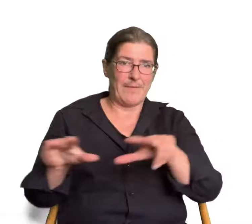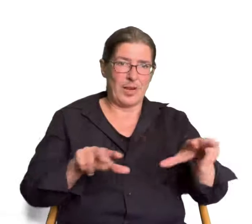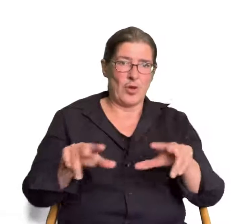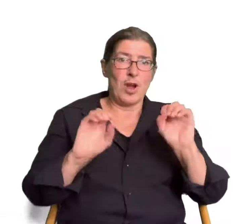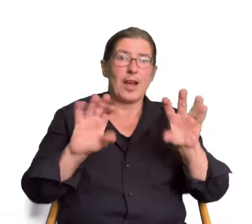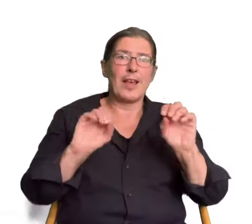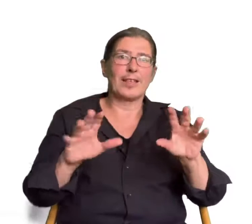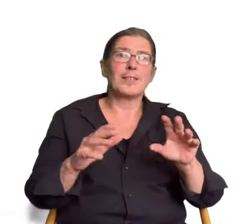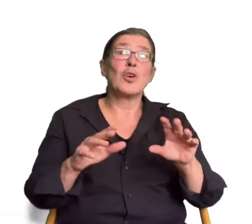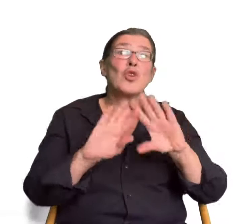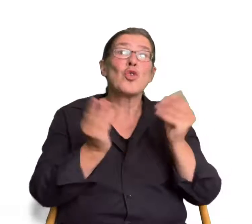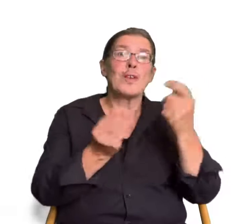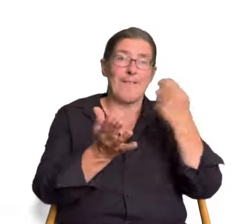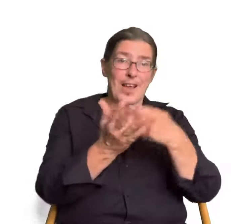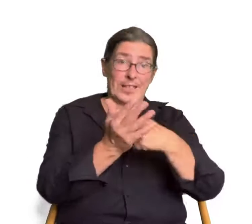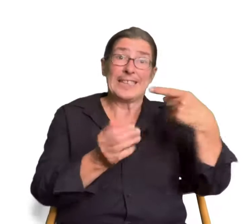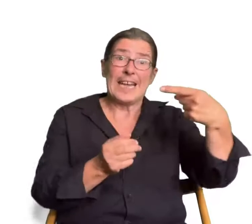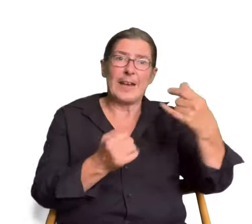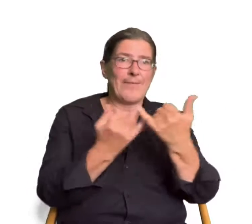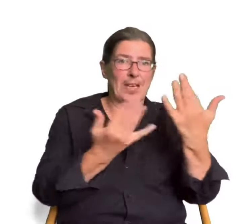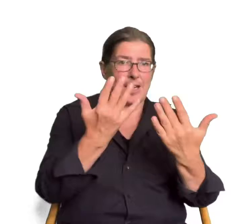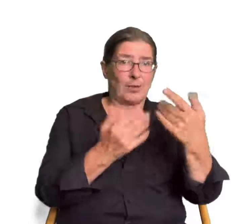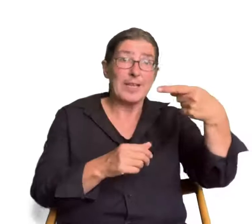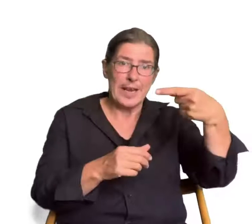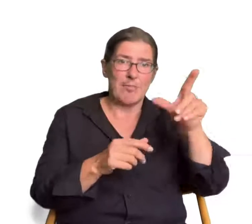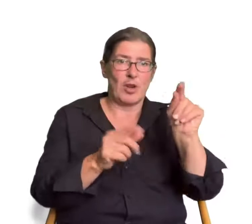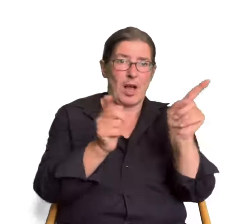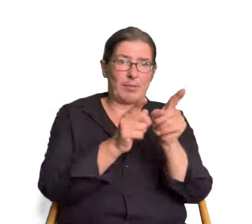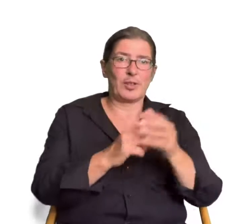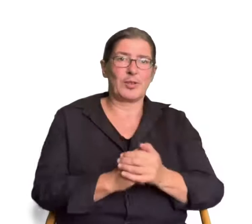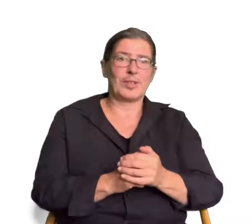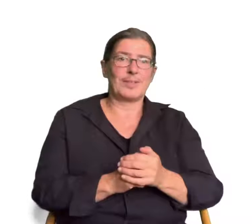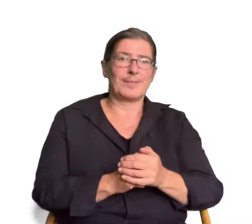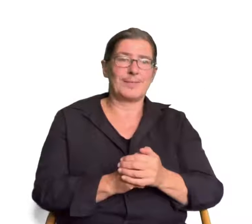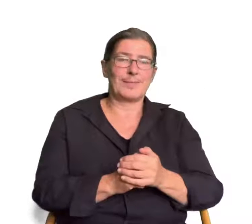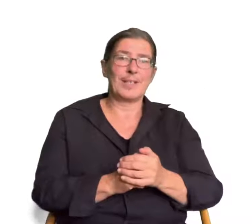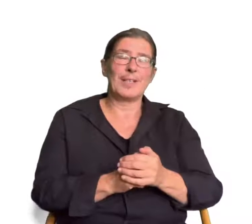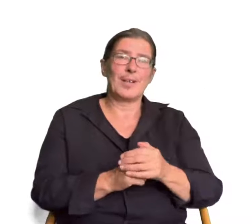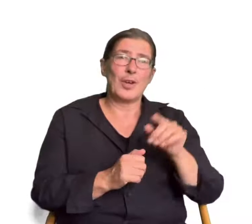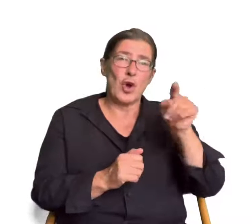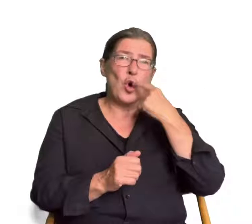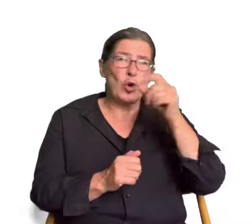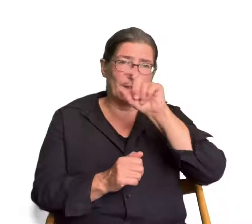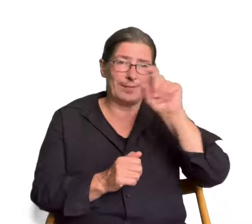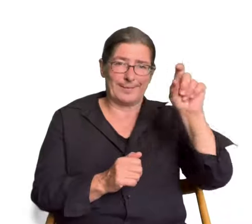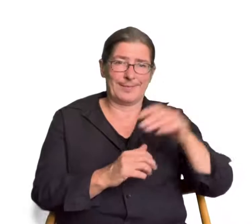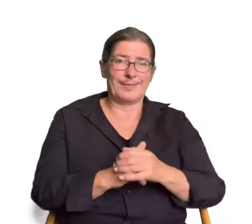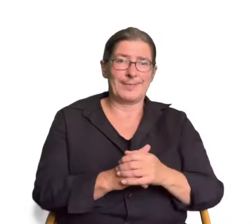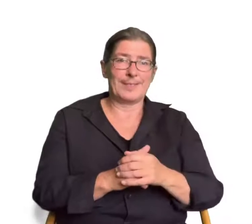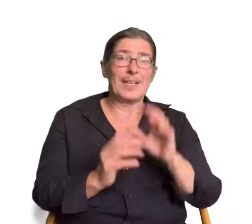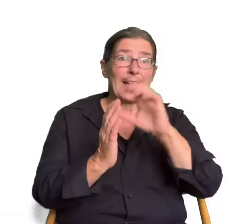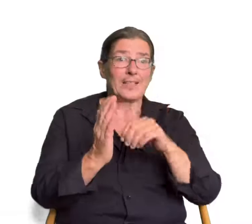Hallo, in diesem Video erkläre ich euch die Berechnung des Grundwerts G, das ist die Abkürzung, und ich markiere den Grundwert